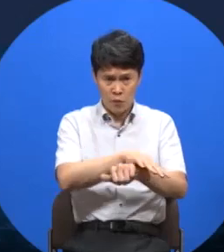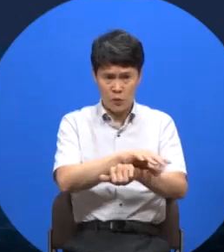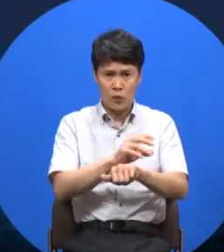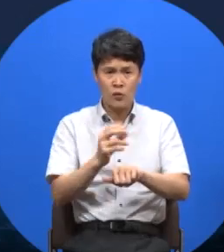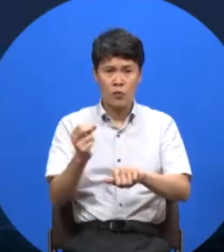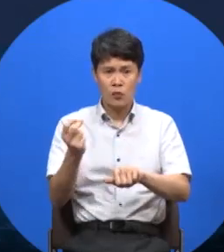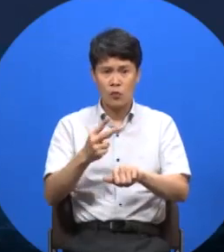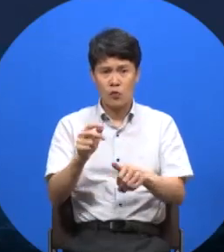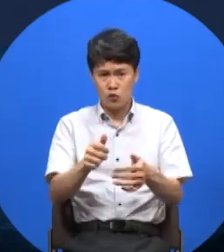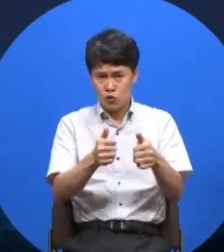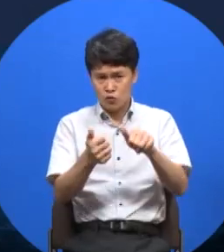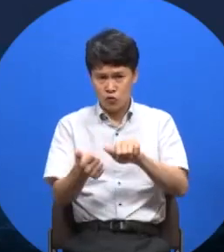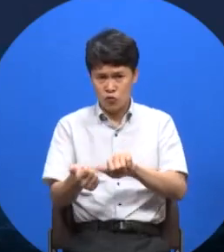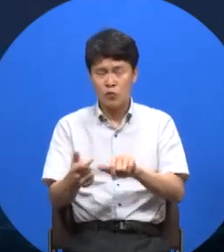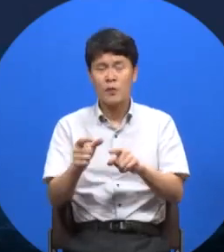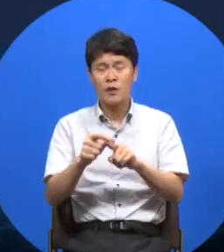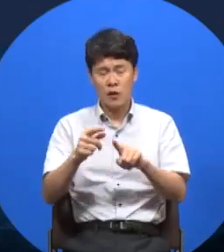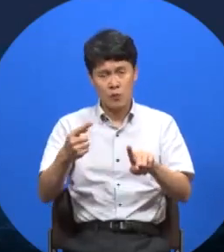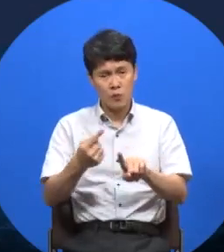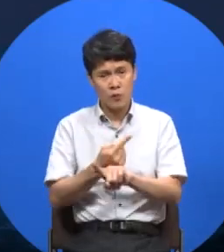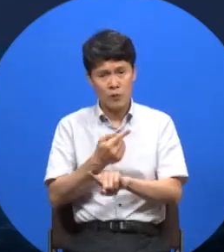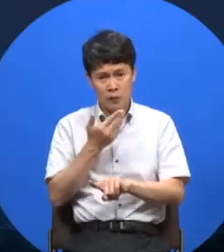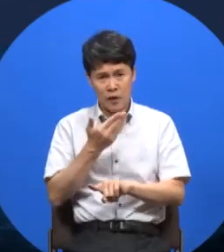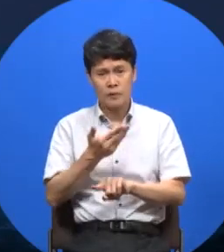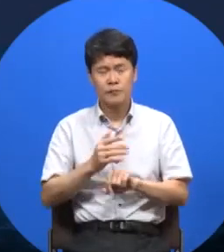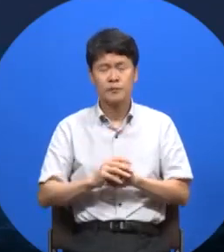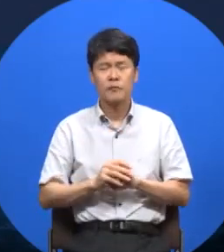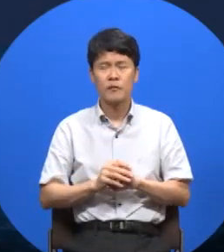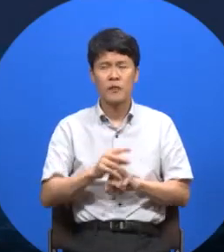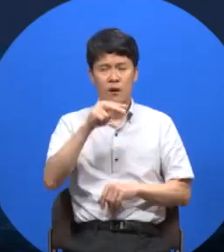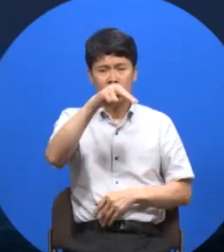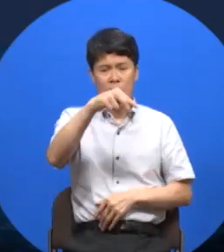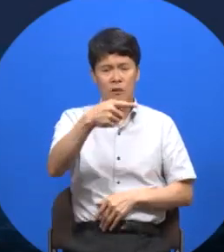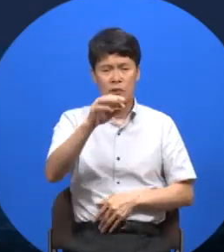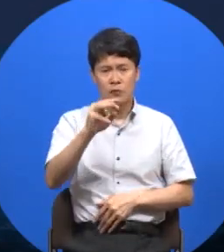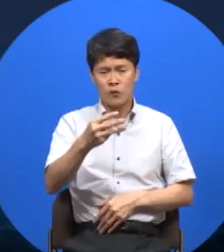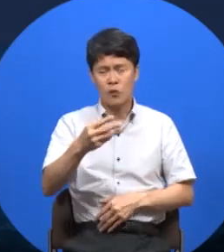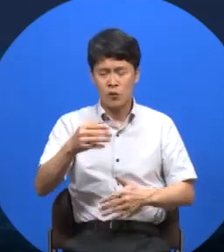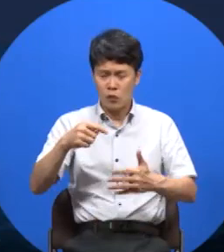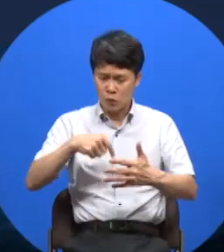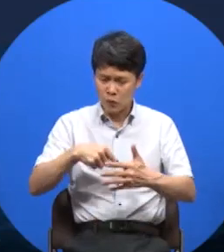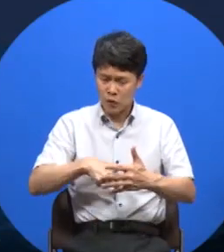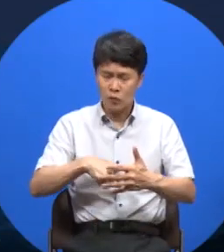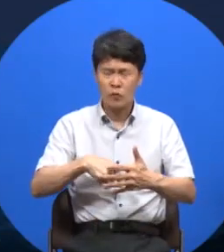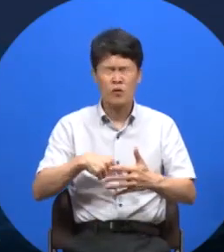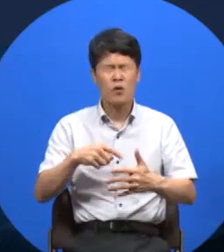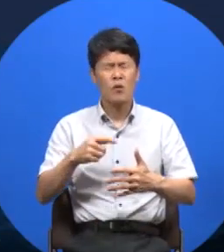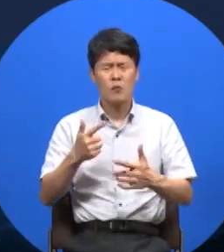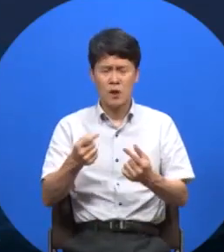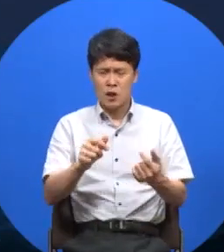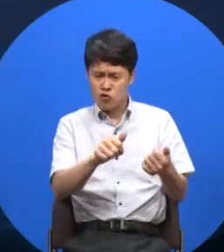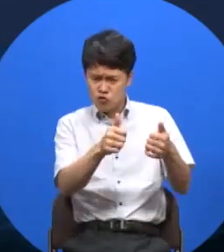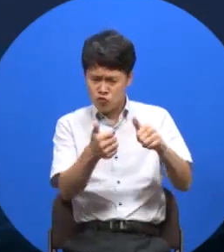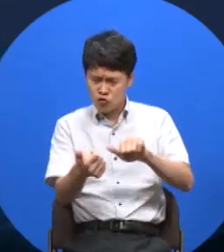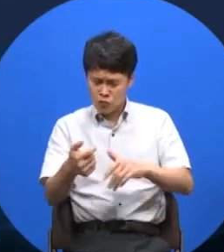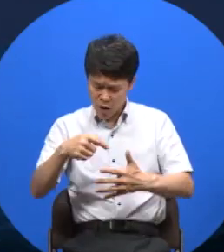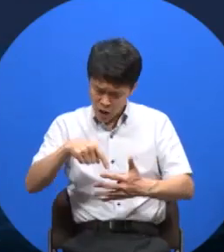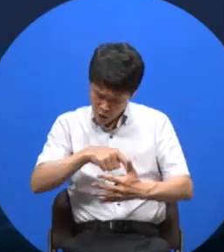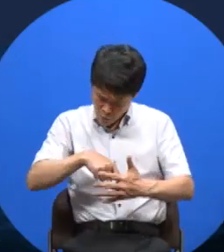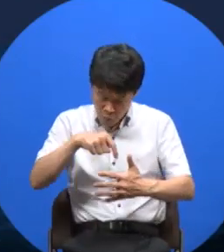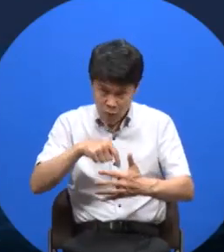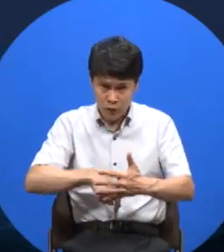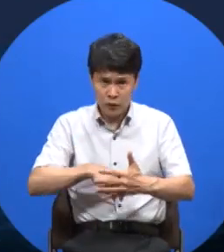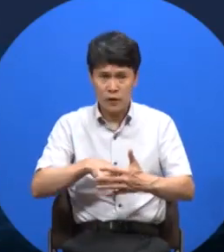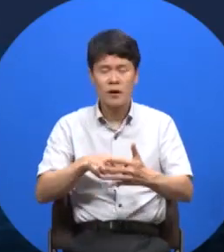혹은 죽음이라는 단어도 번역될 수가 있습니다. 그러니까 스올의 뱃속에서, 이것은 마치 죽음의 뱃속에서라는